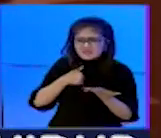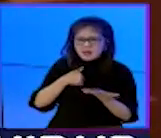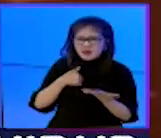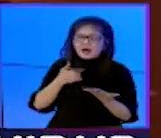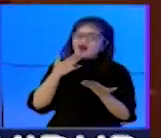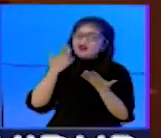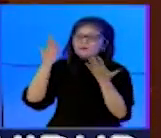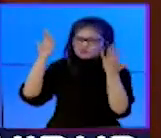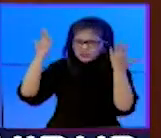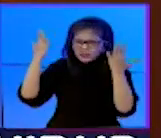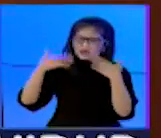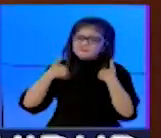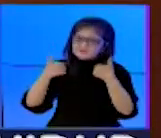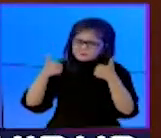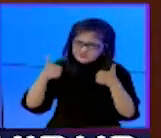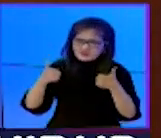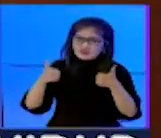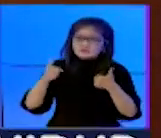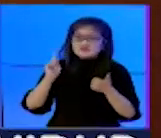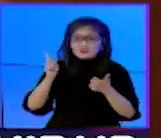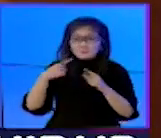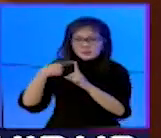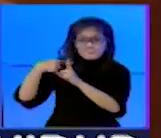bagus ya gitu. Istilahnya buat nambah-nambah